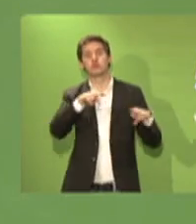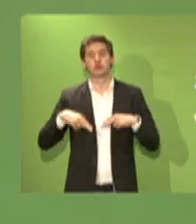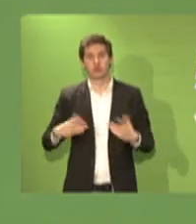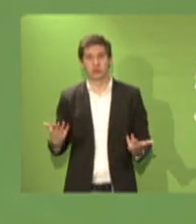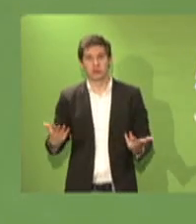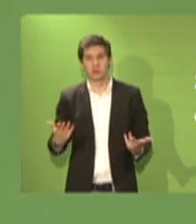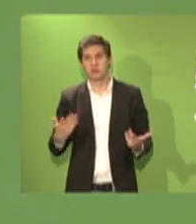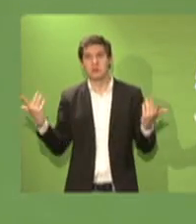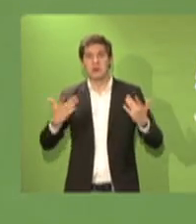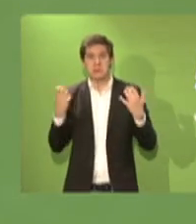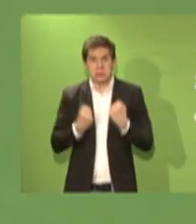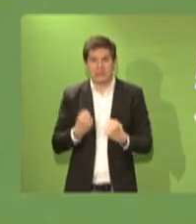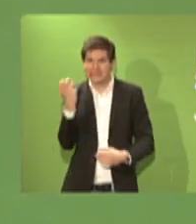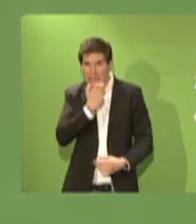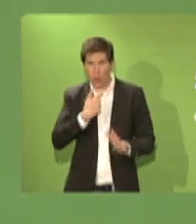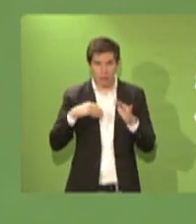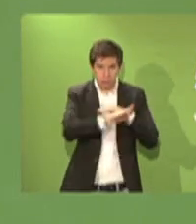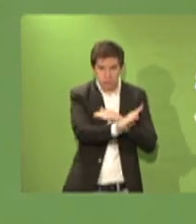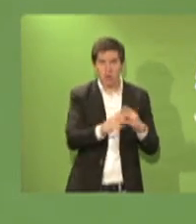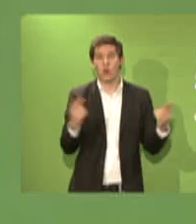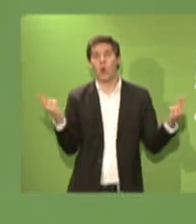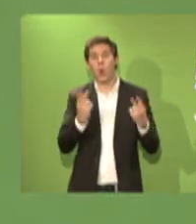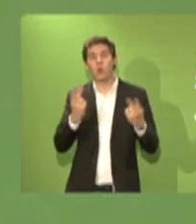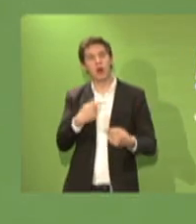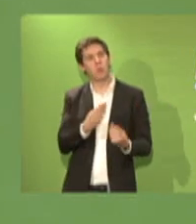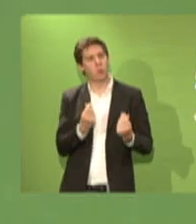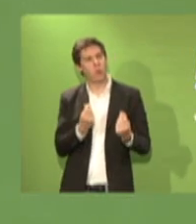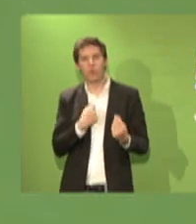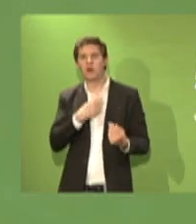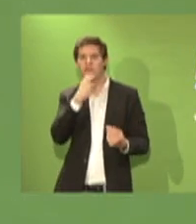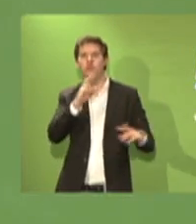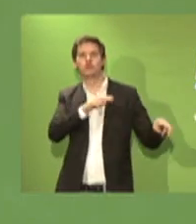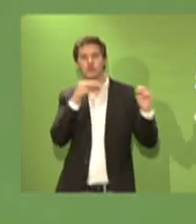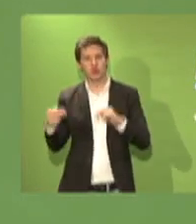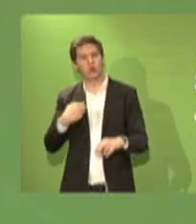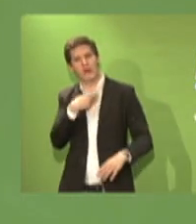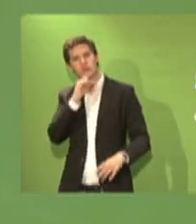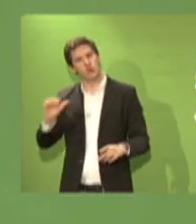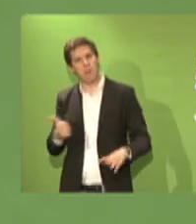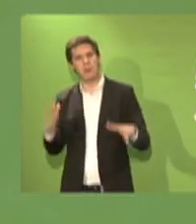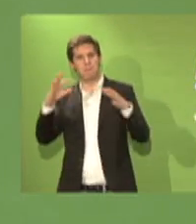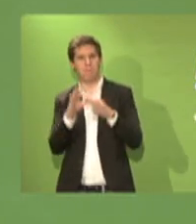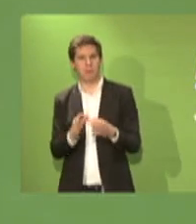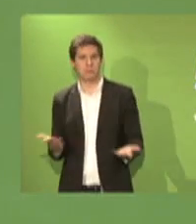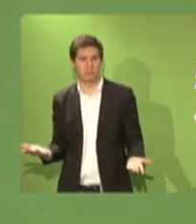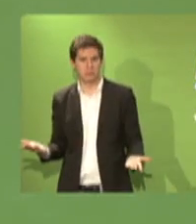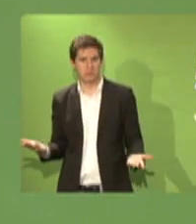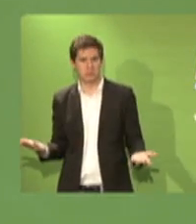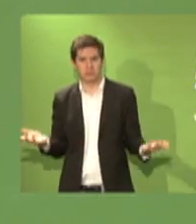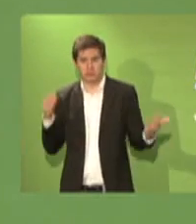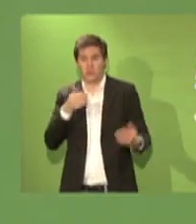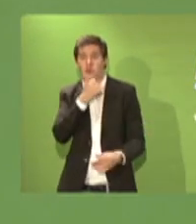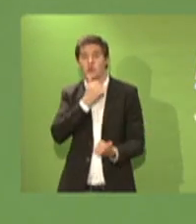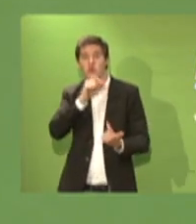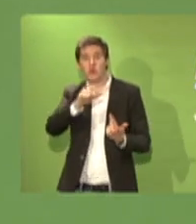Gram, gehen sie mit Wut, Enttäuschung oder kommen sie noch mal wieder, weil sie da anknüpfen können? Denn Jugendliche